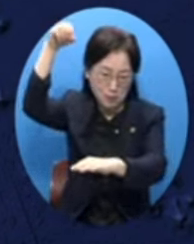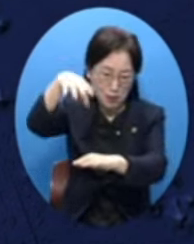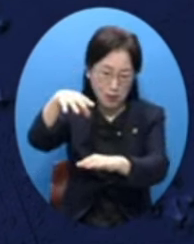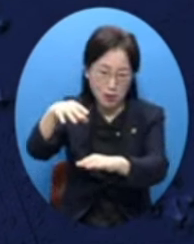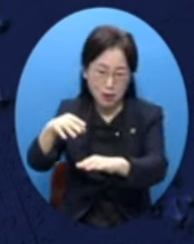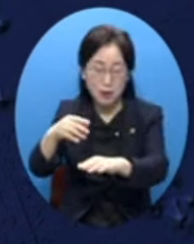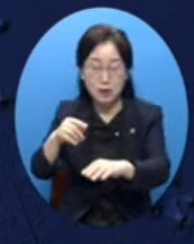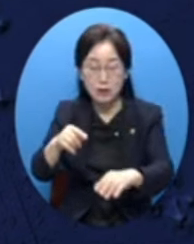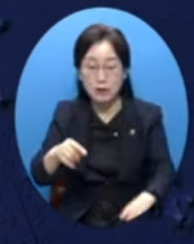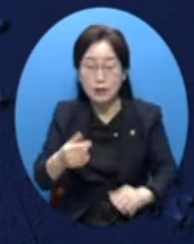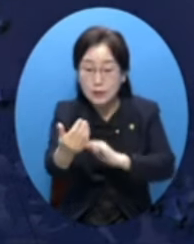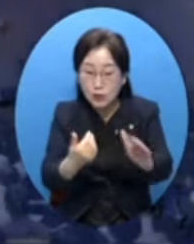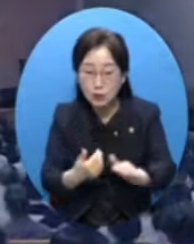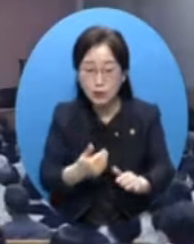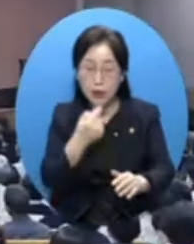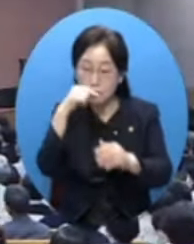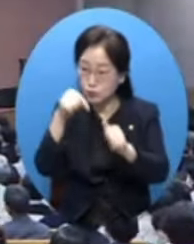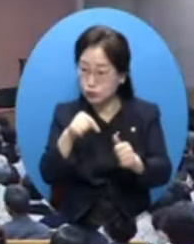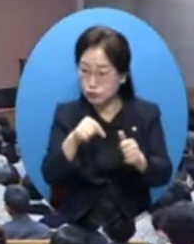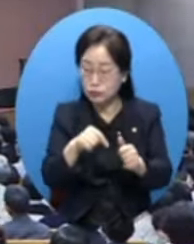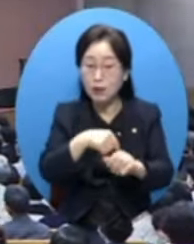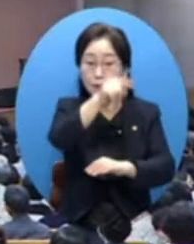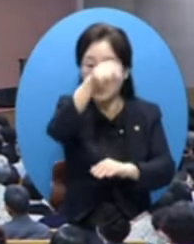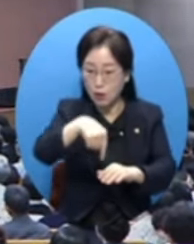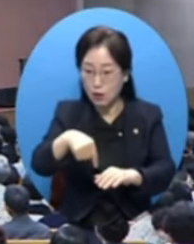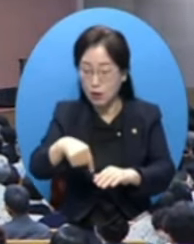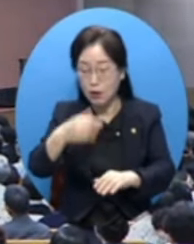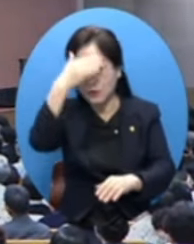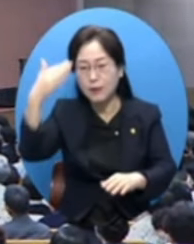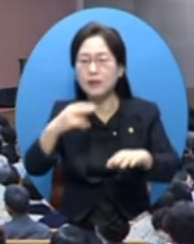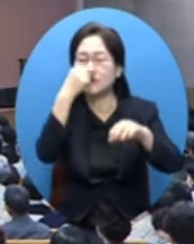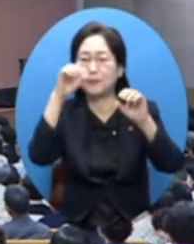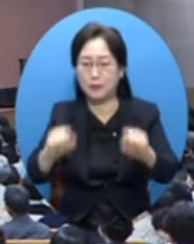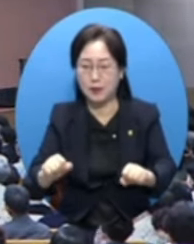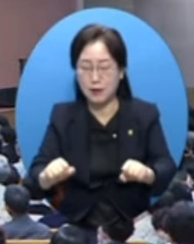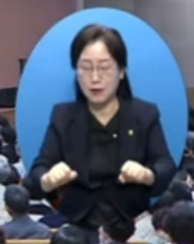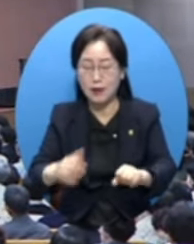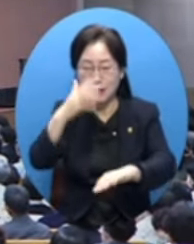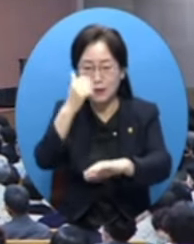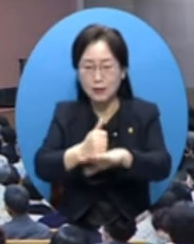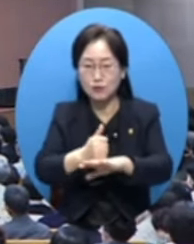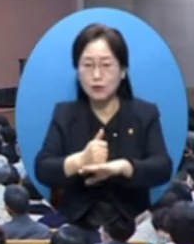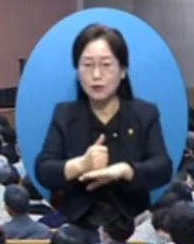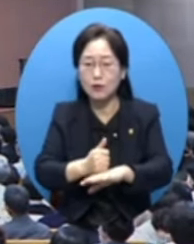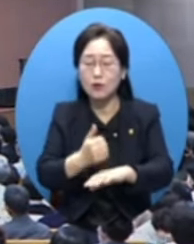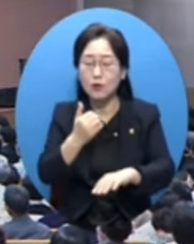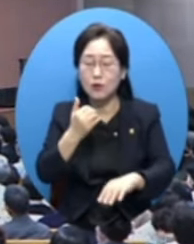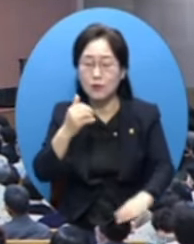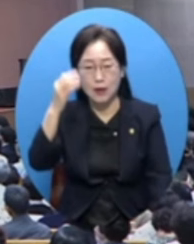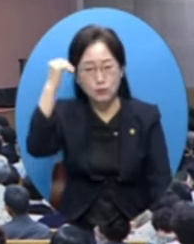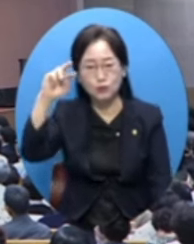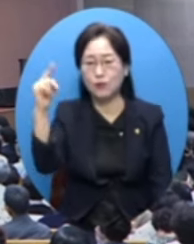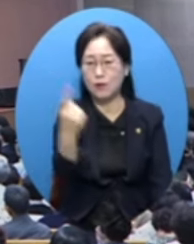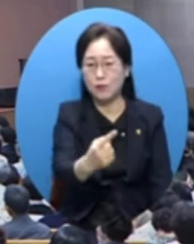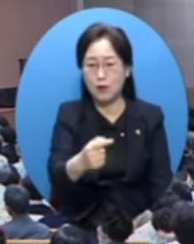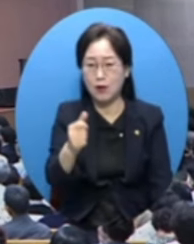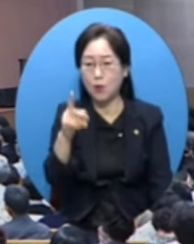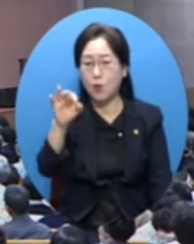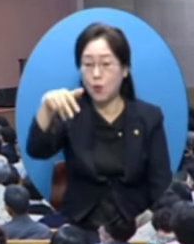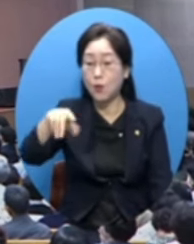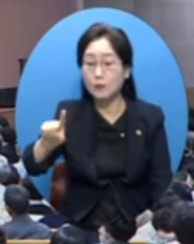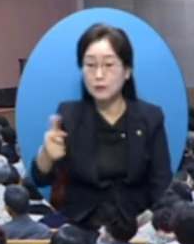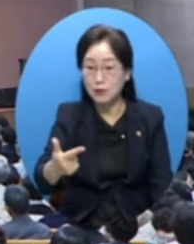그리고 귀국하여서 홍천에 머물면서 농사를 지으면서 결혼하여 가정을 이루고 있는 중에 6.25 전쟁이